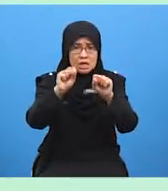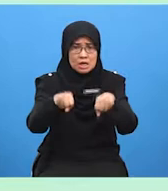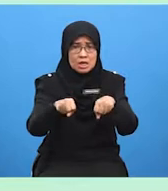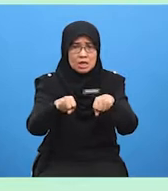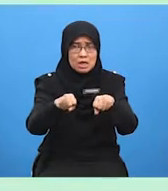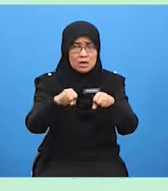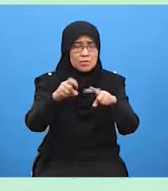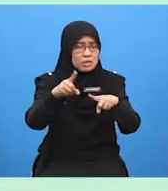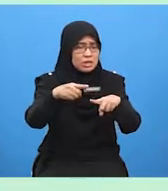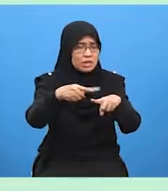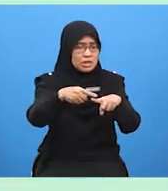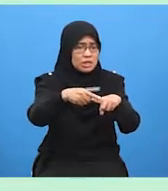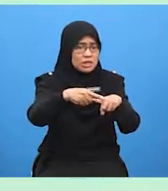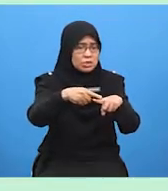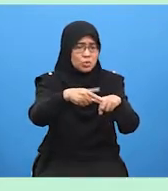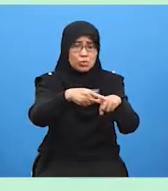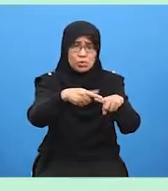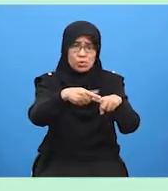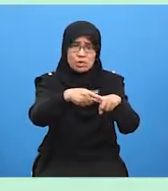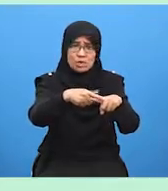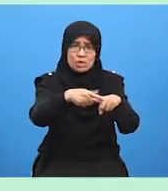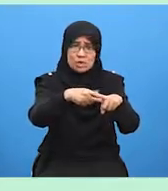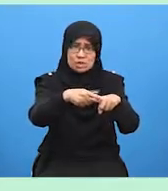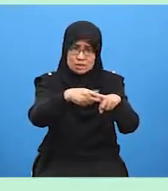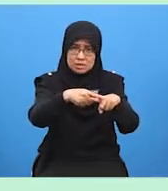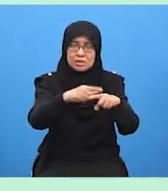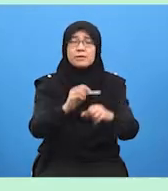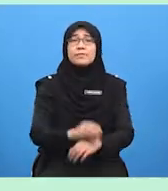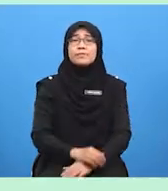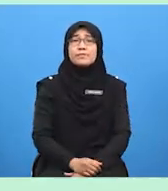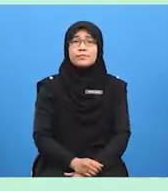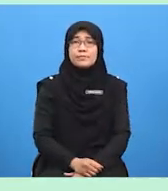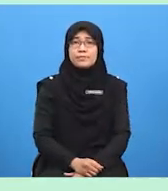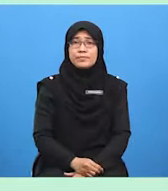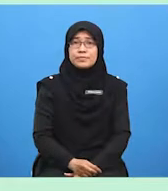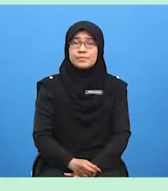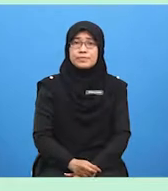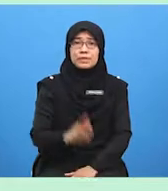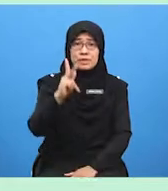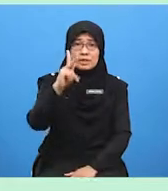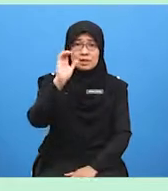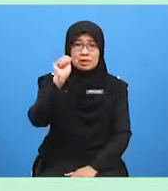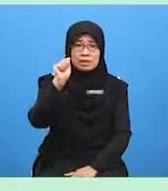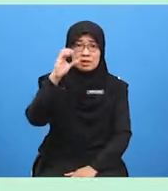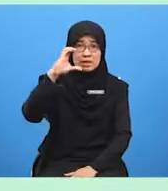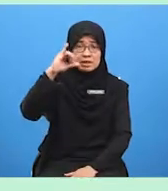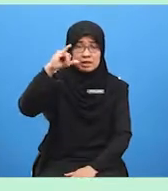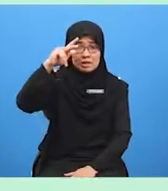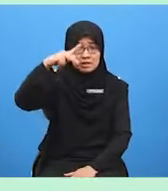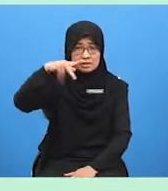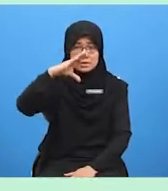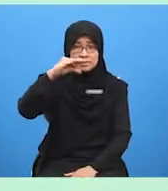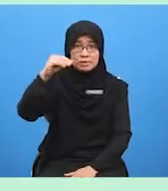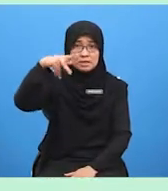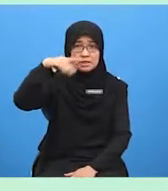menggunting kertas kerana ia boleh menyebabkan gunting cepat tumpul. Penetas